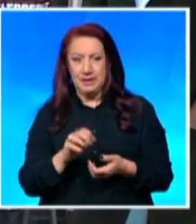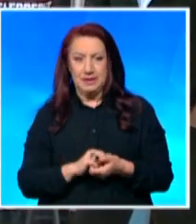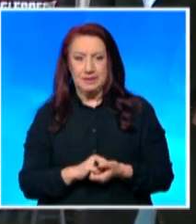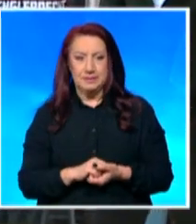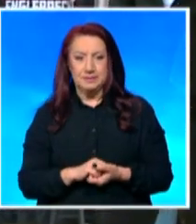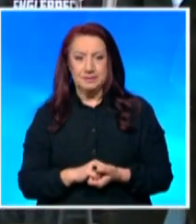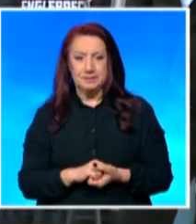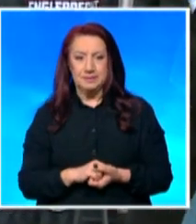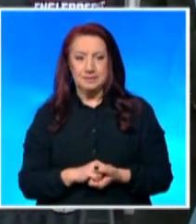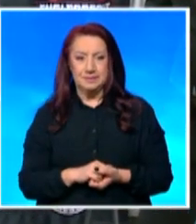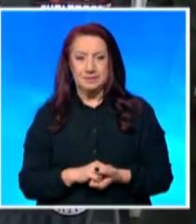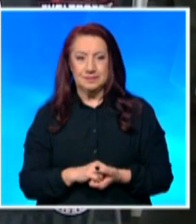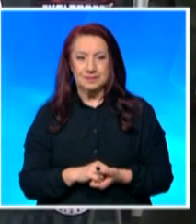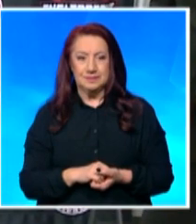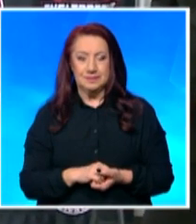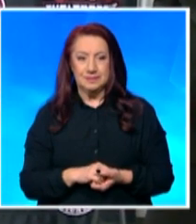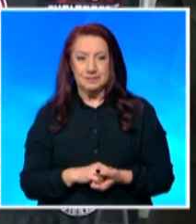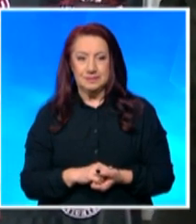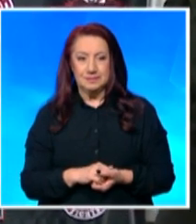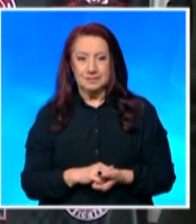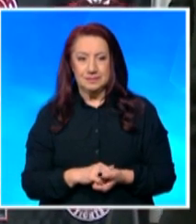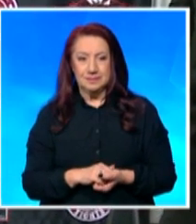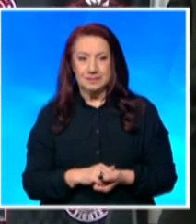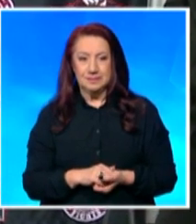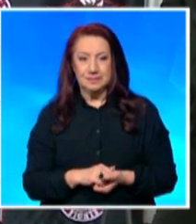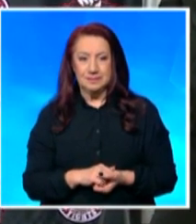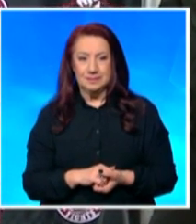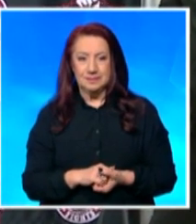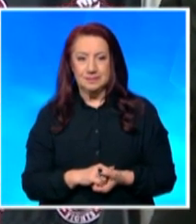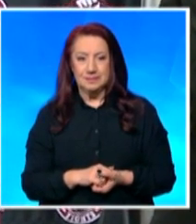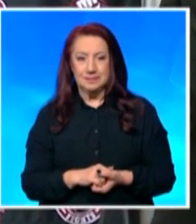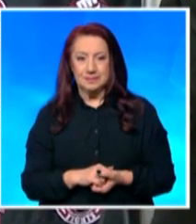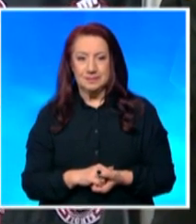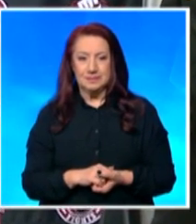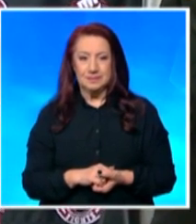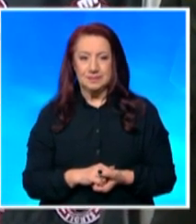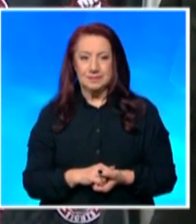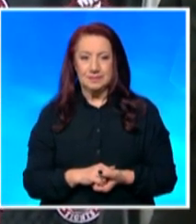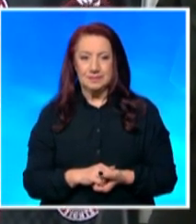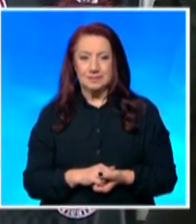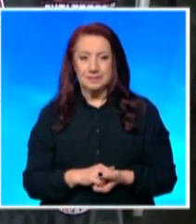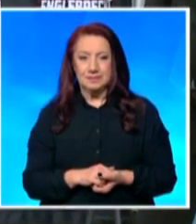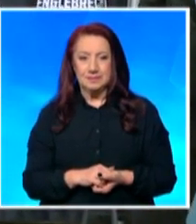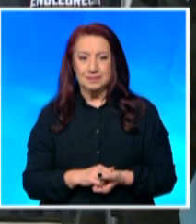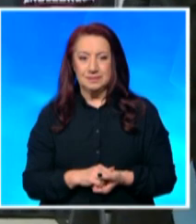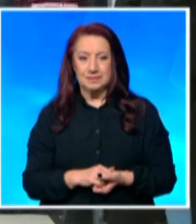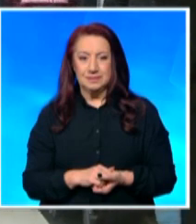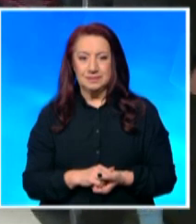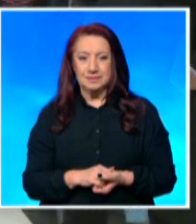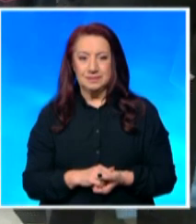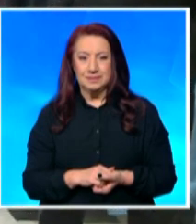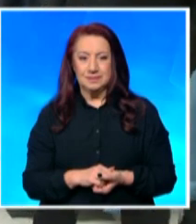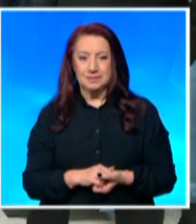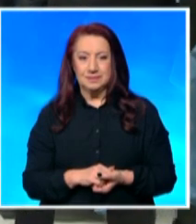София, България. Outstanding. 16 wins, only one loss, 13 by knockout. To make 202 on the scale,